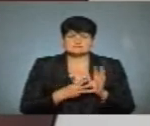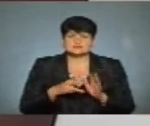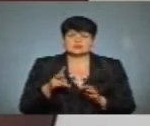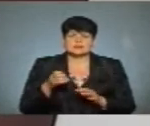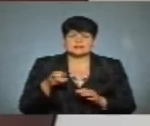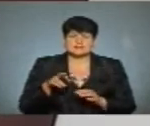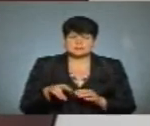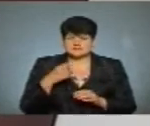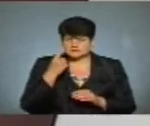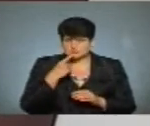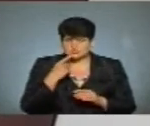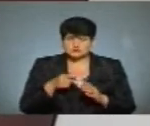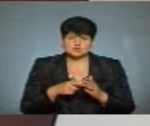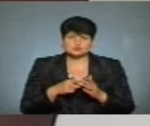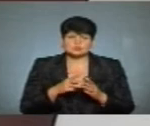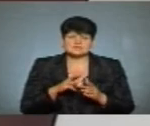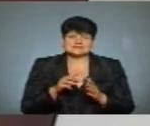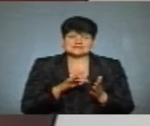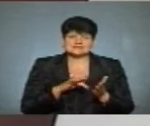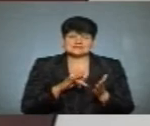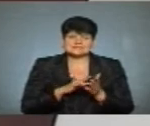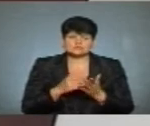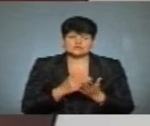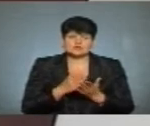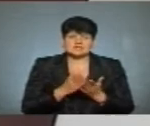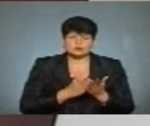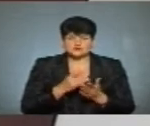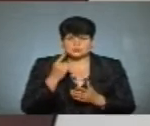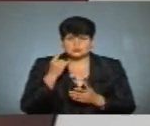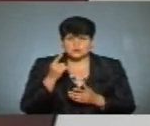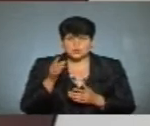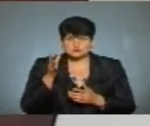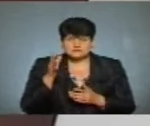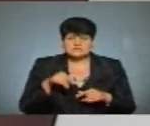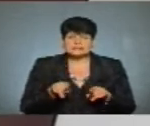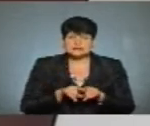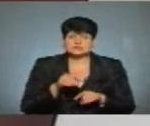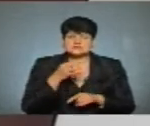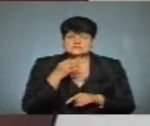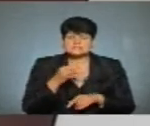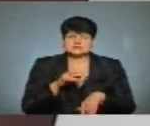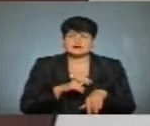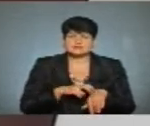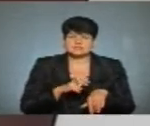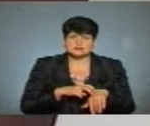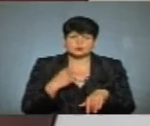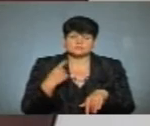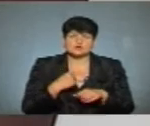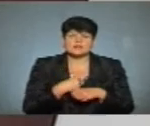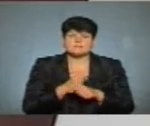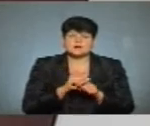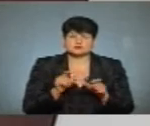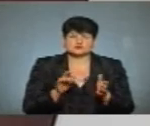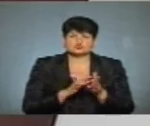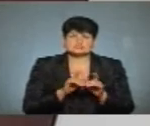на персональній сторінці абітурієнта на сайті Центру оцінювання якості освіти. Також, як розповів епідеміолог обласного лабораторного центру Володимир